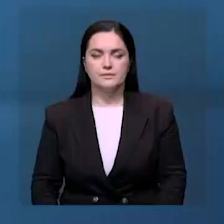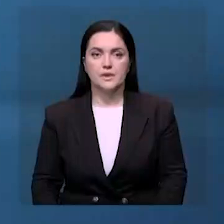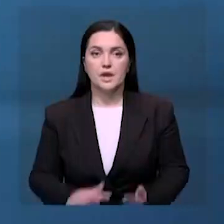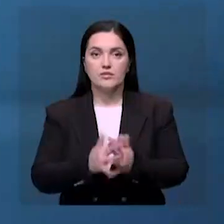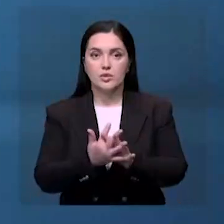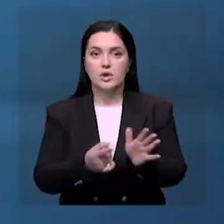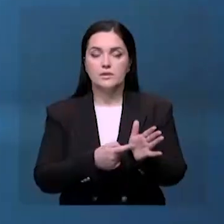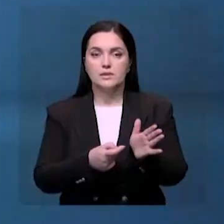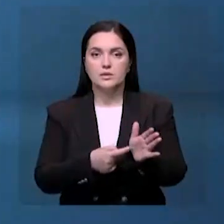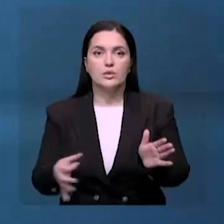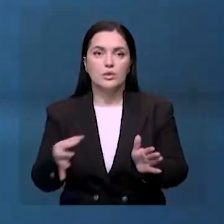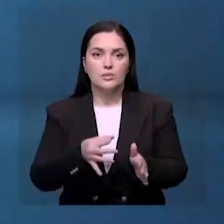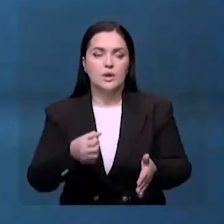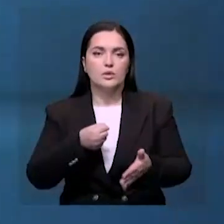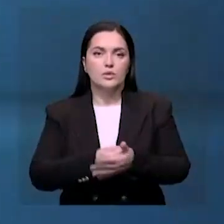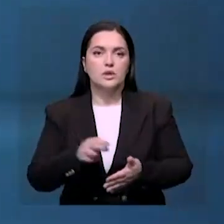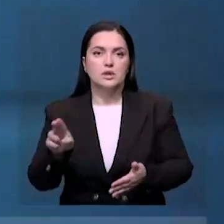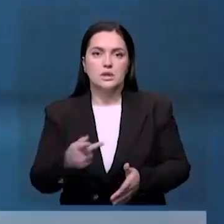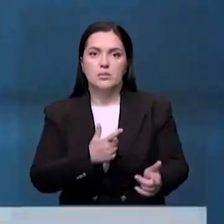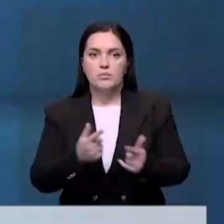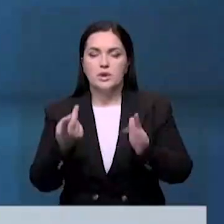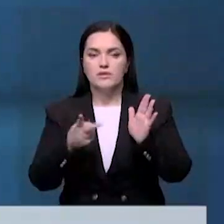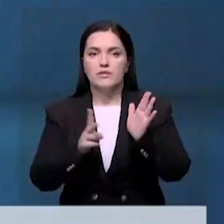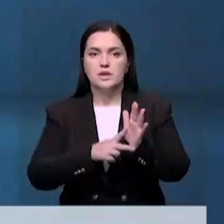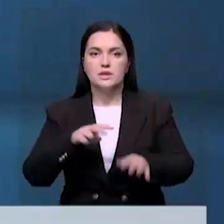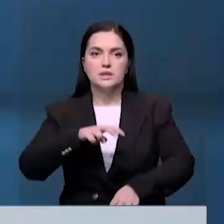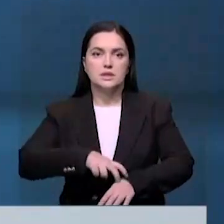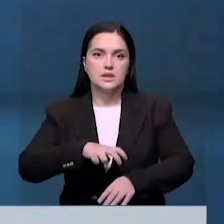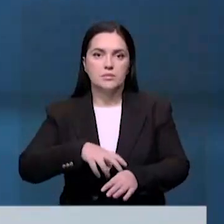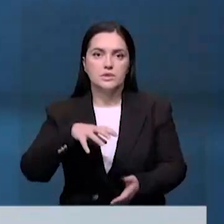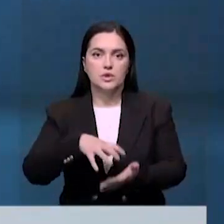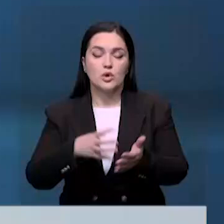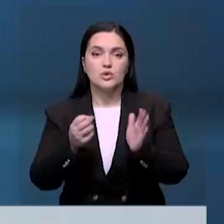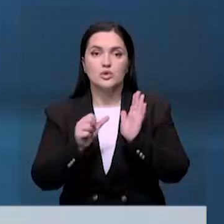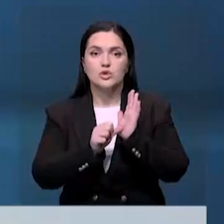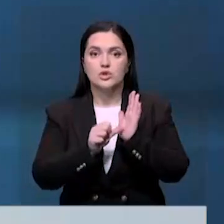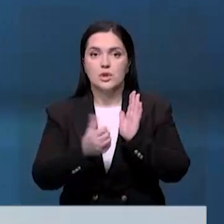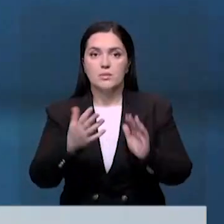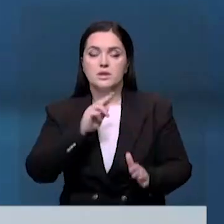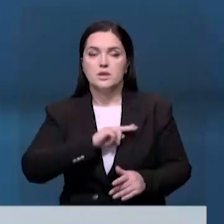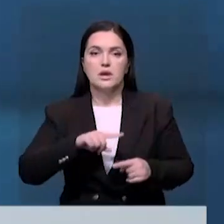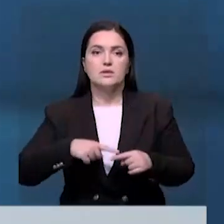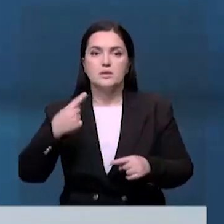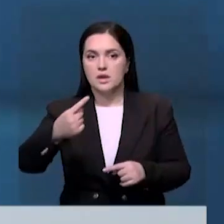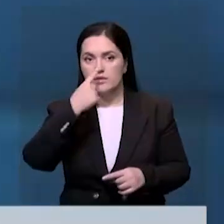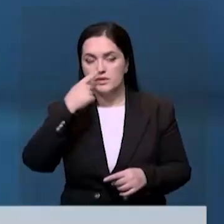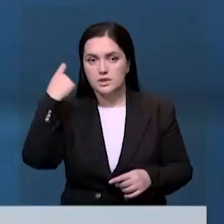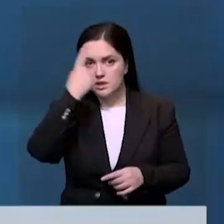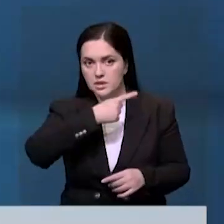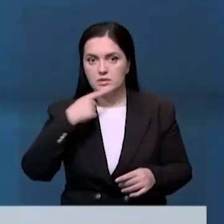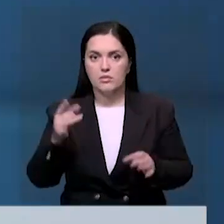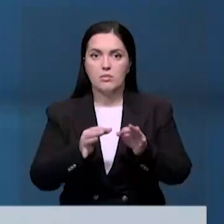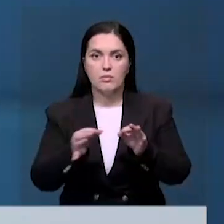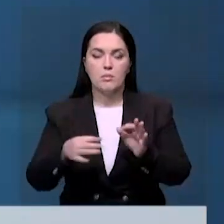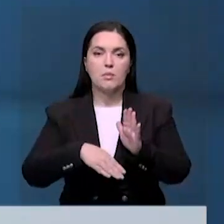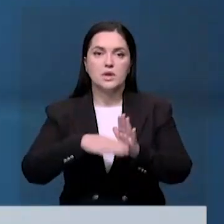В селах Карагандинской области до конца года сдадут в эксплуатацию 27 медицинских объектов. Еще 65 заработают в